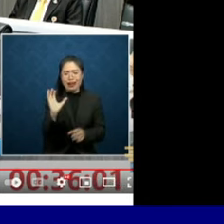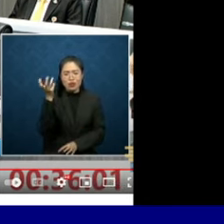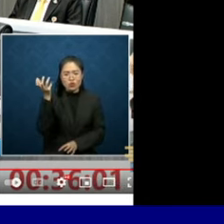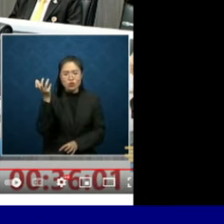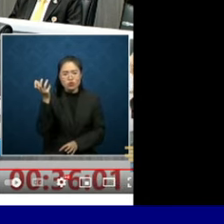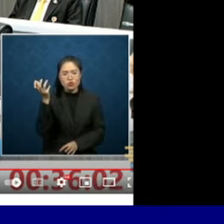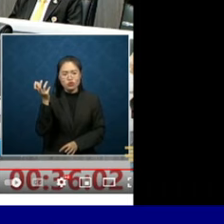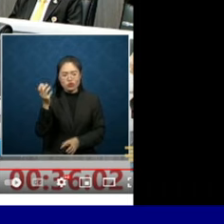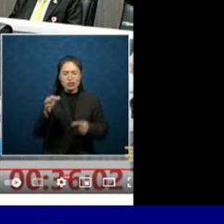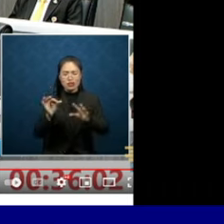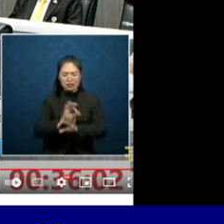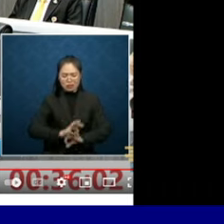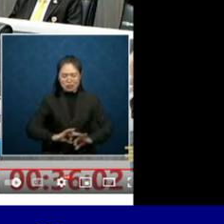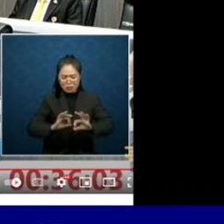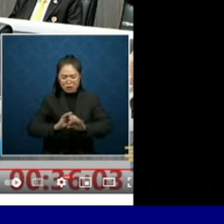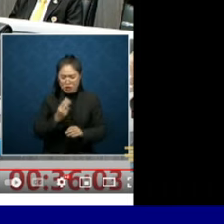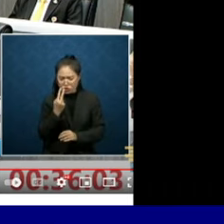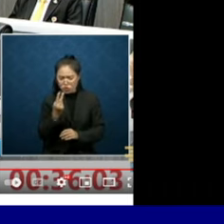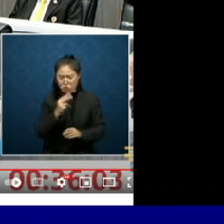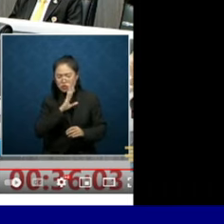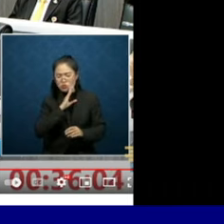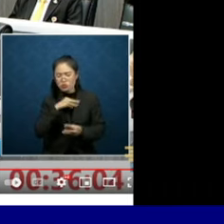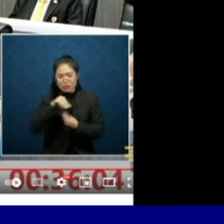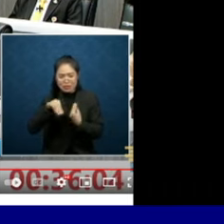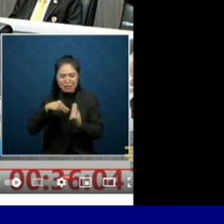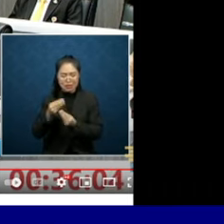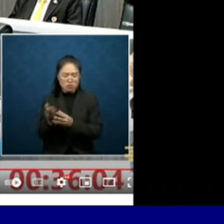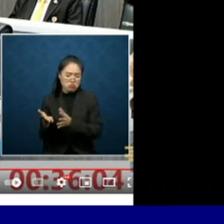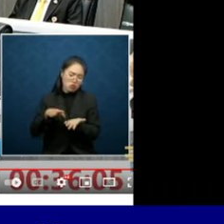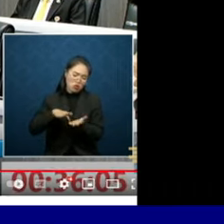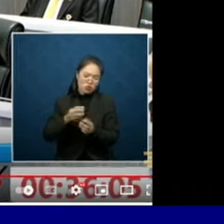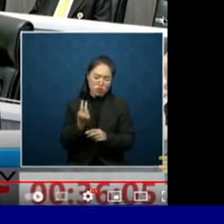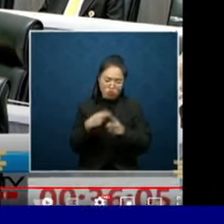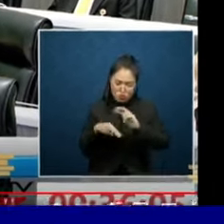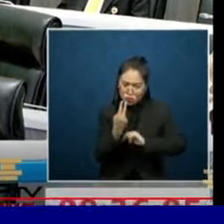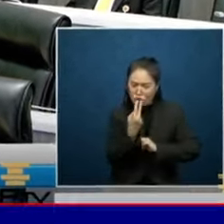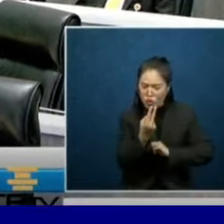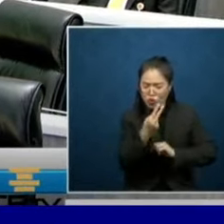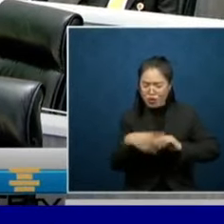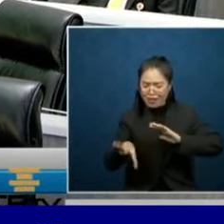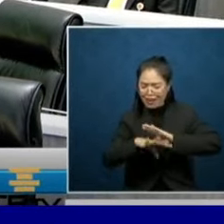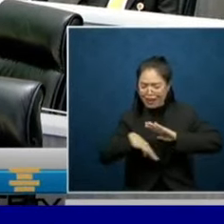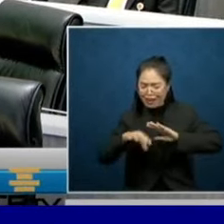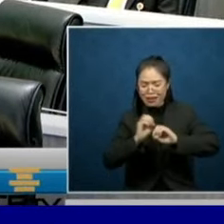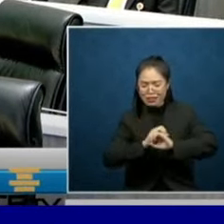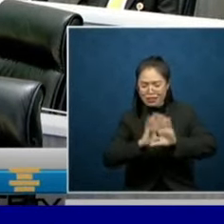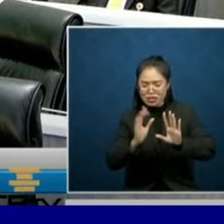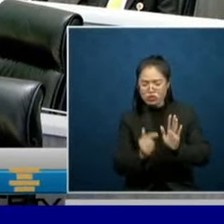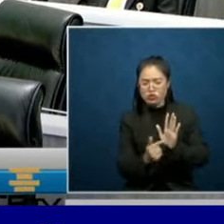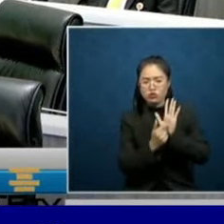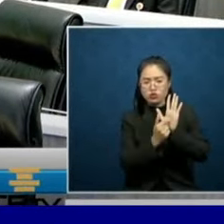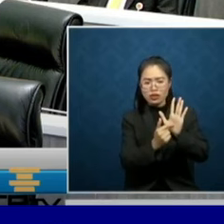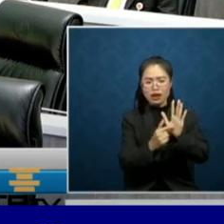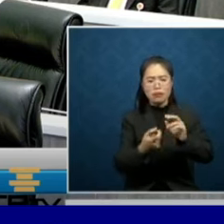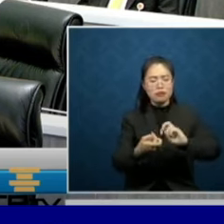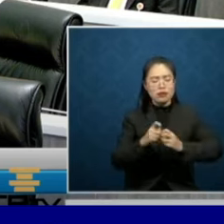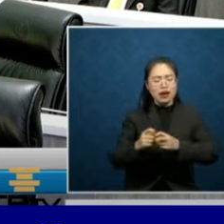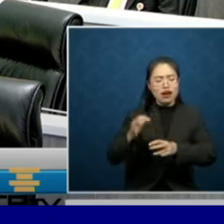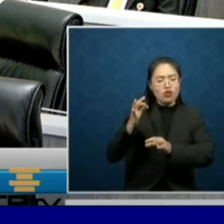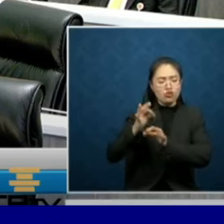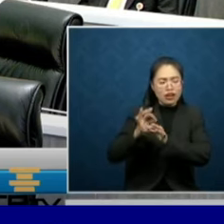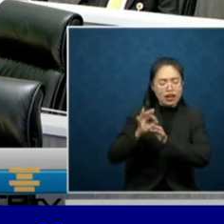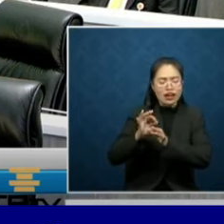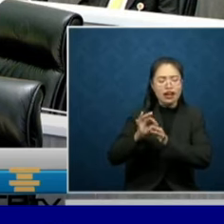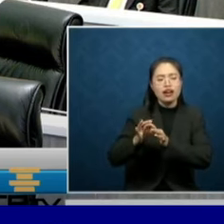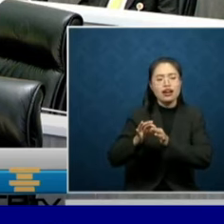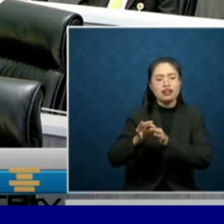กิจจะต้องมีหลักฐานเชิงประจักษ์นะครับวิกฤตเศรษฐกิจต้องมีหลักฐานเชิงประจักษ์1วิกฤตสถาบันการเงินนะ